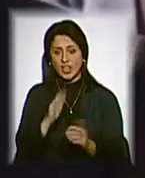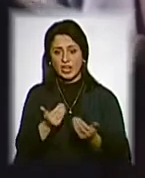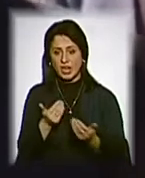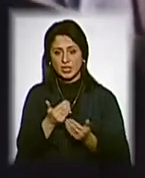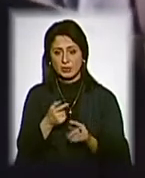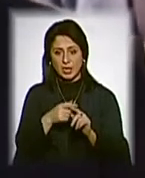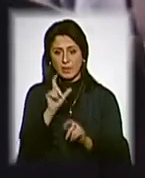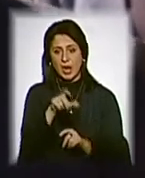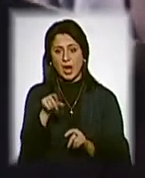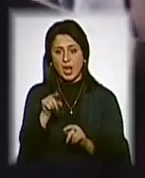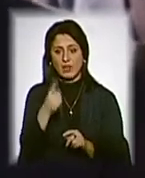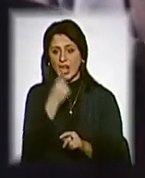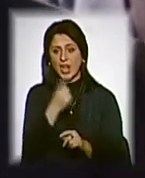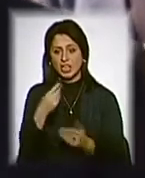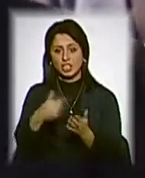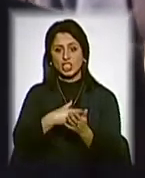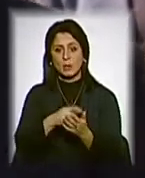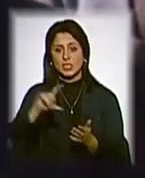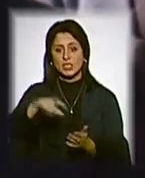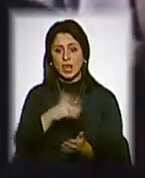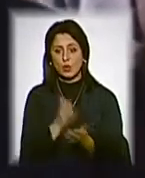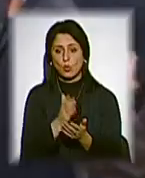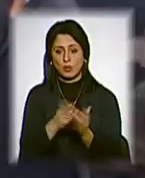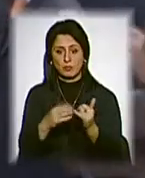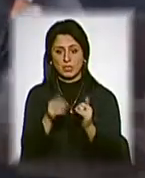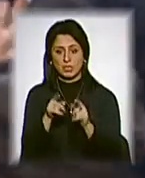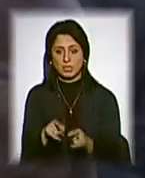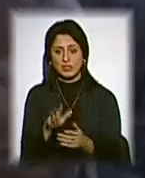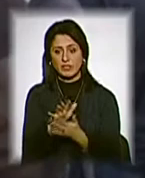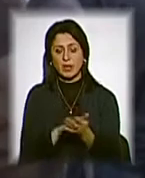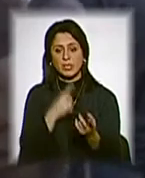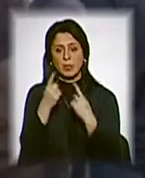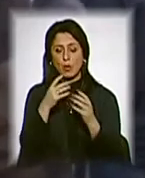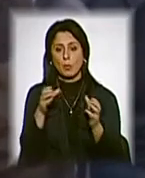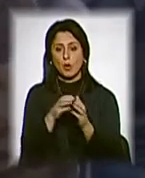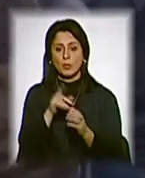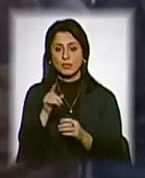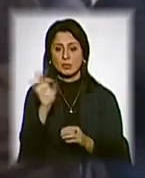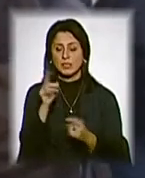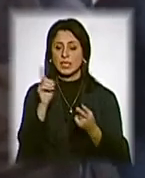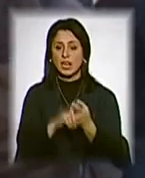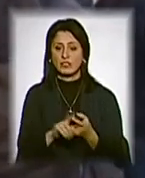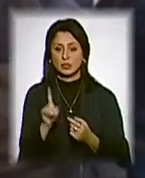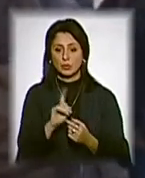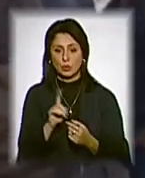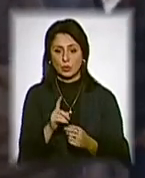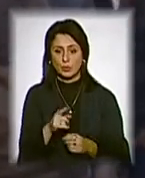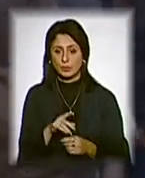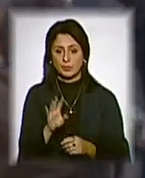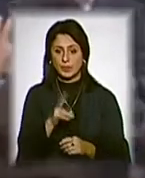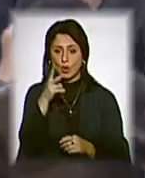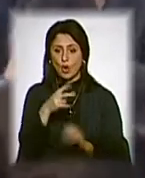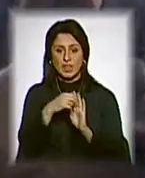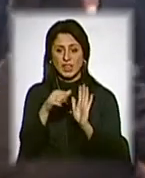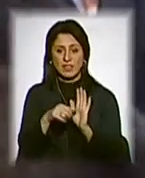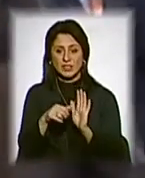იარსებებ. ამ ხალხის ერთადერთი შემოსავლის წყარო არის მიწა. გავძლებთ მოლაპარაკებას კომპანიასთან იმასთან დაკავშირებით, რომ არა